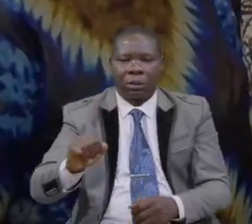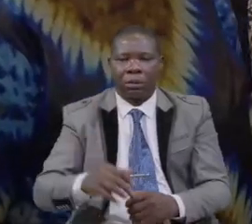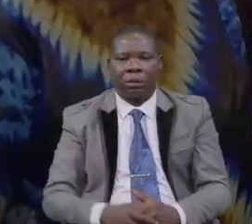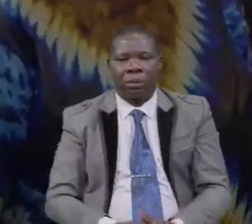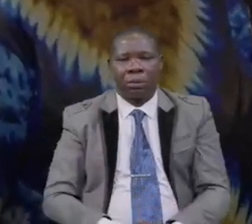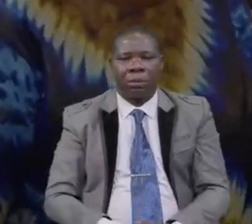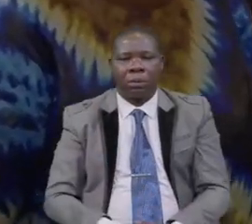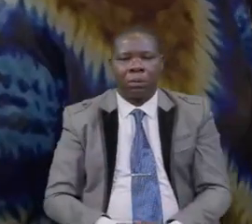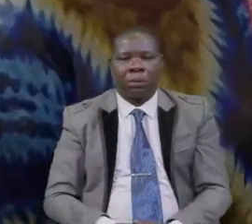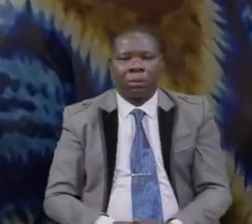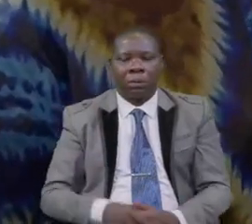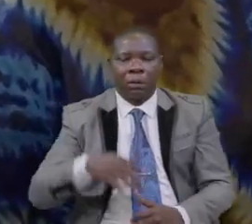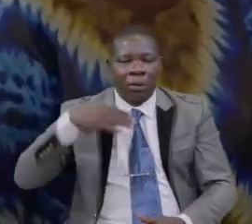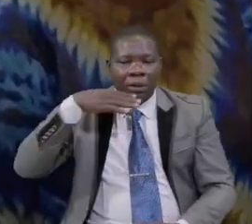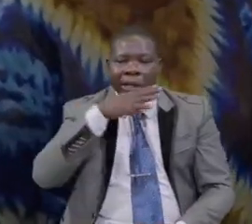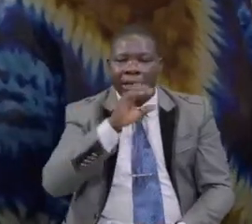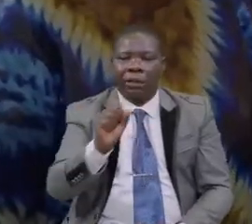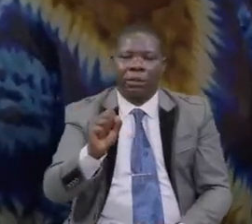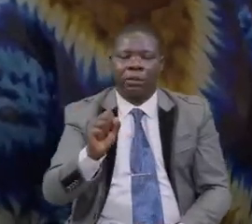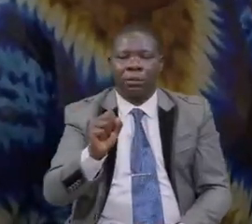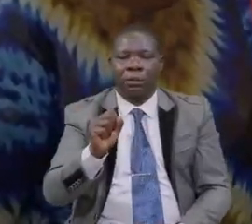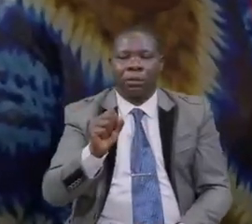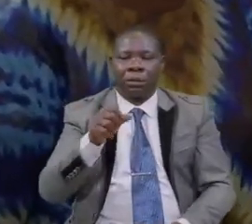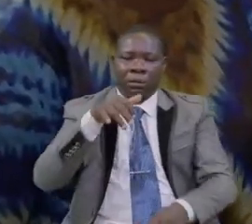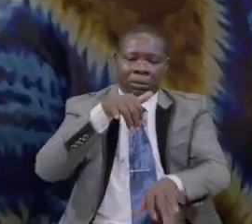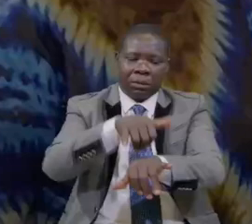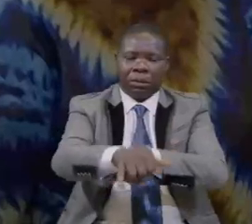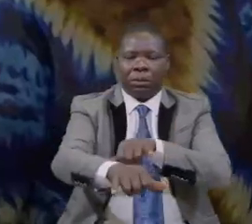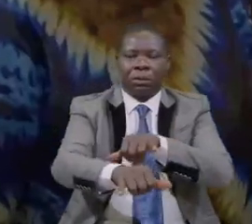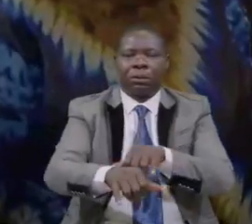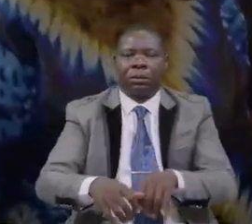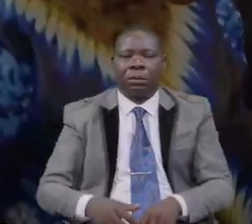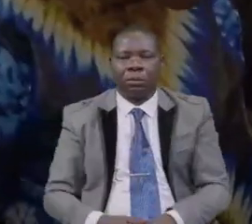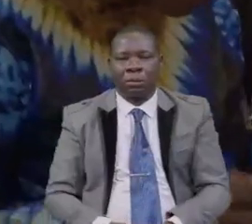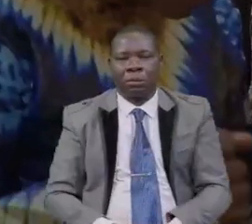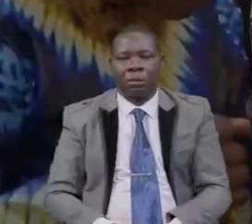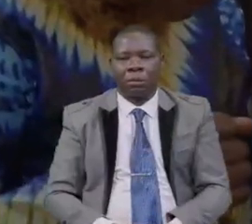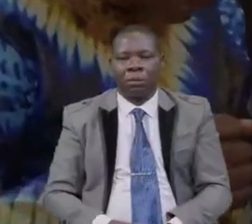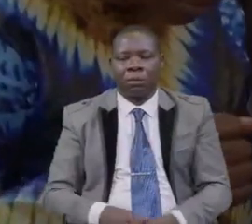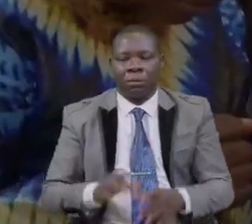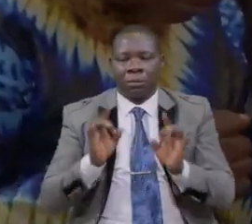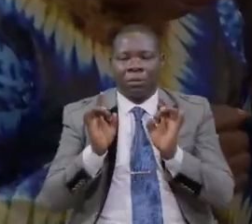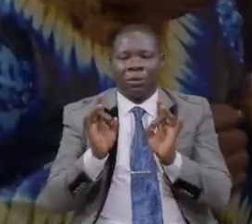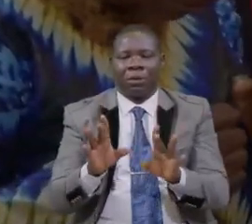la fausseté, le mensonge, la haine,